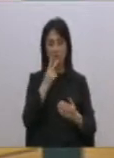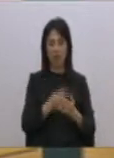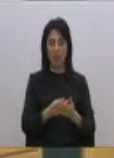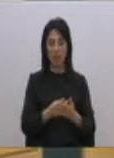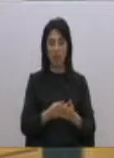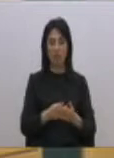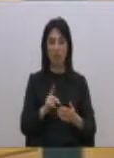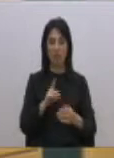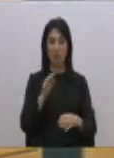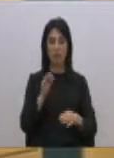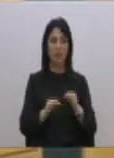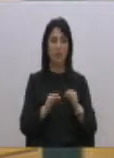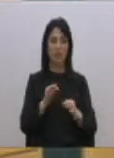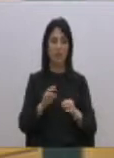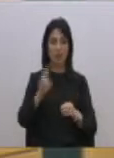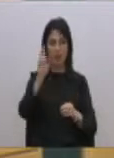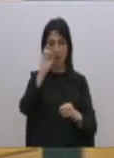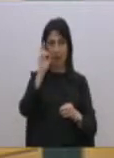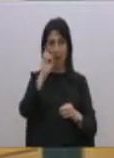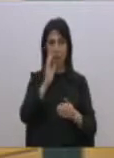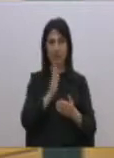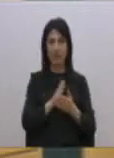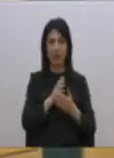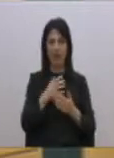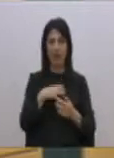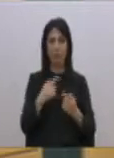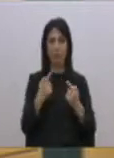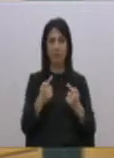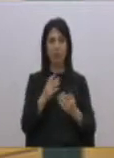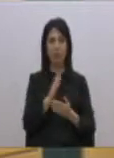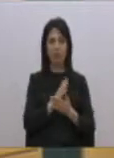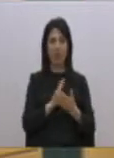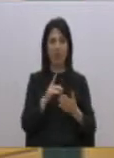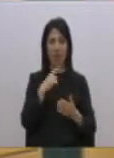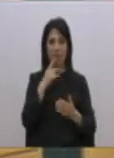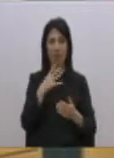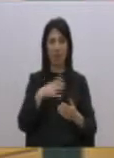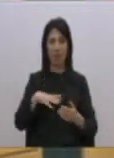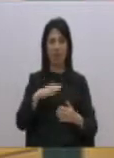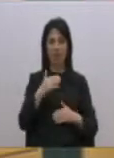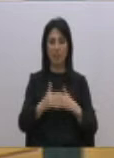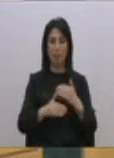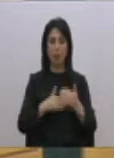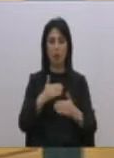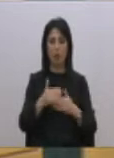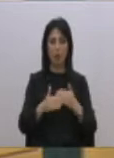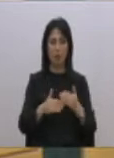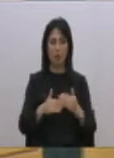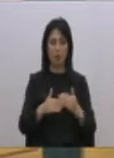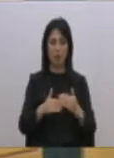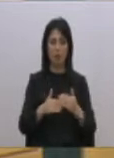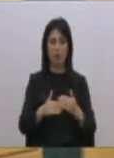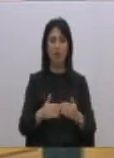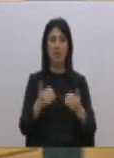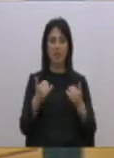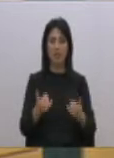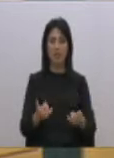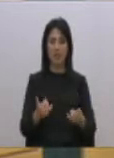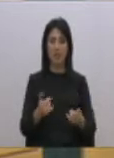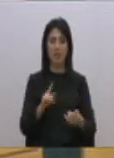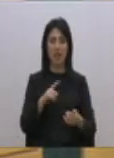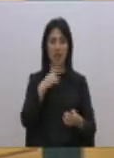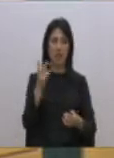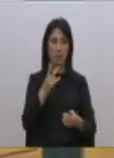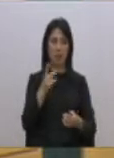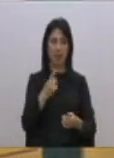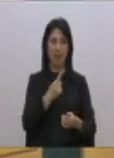მიაჩნია, რომ სასამართლო ხელისუფლება არის მნიშვნელოვანი ნაწილი, რა თქმა უნდა, ქვეყნის პროგრესის საზოგადოდ. დღეს, რა თქმა